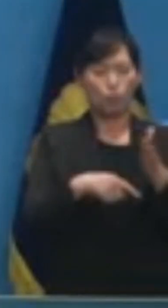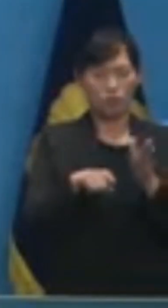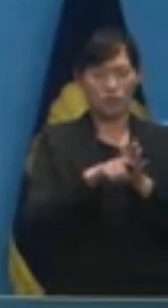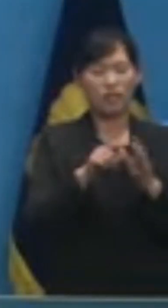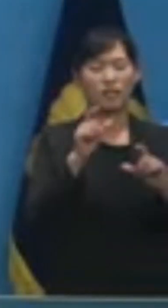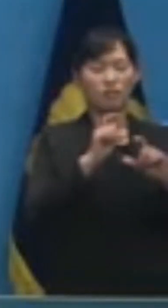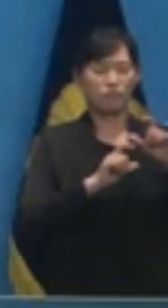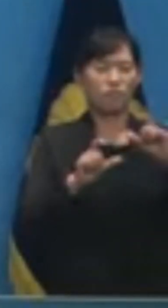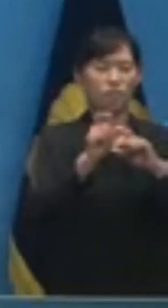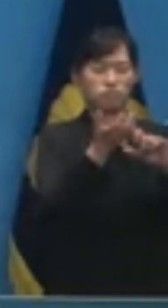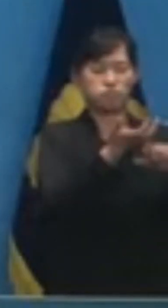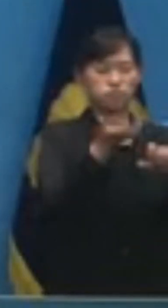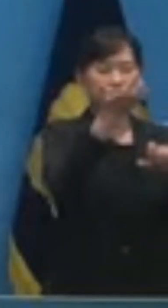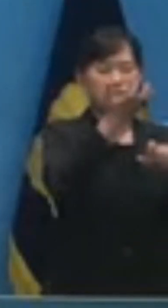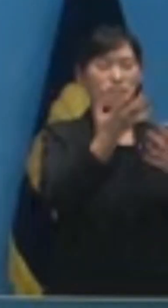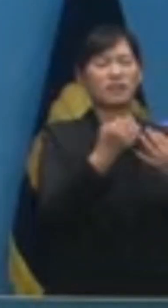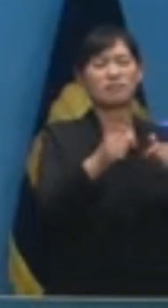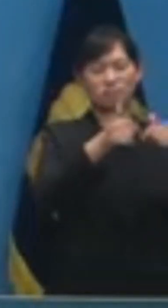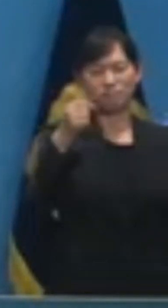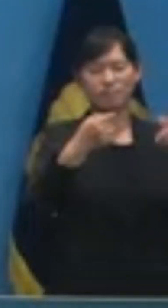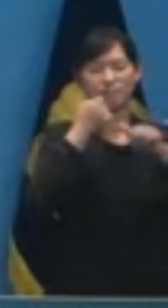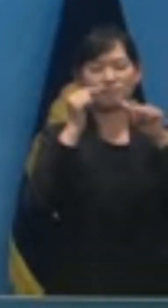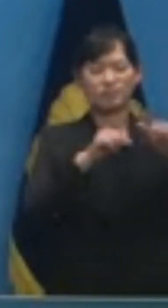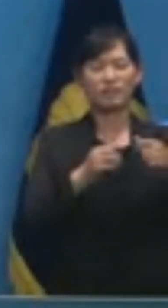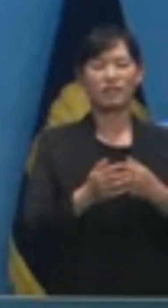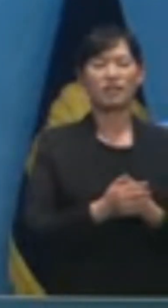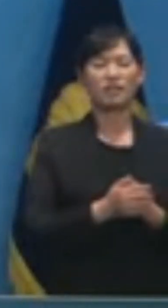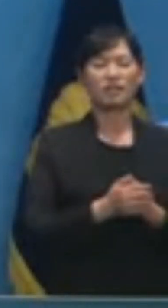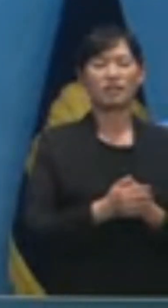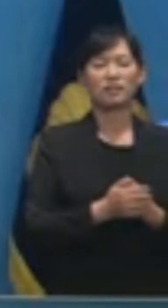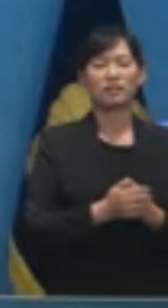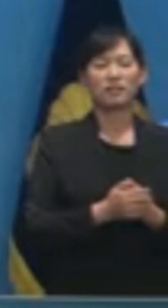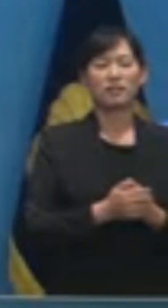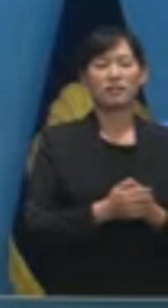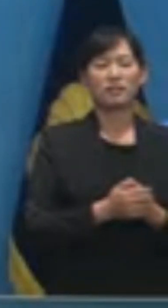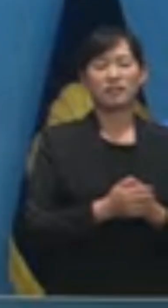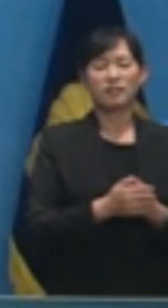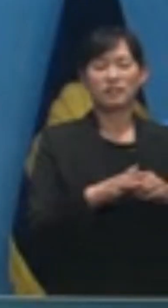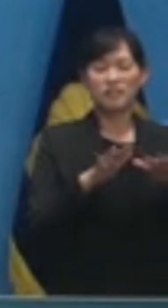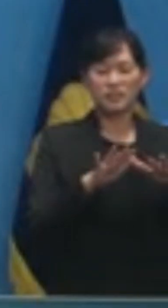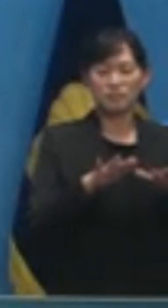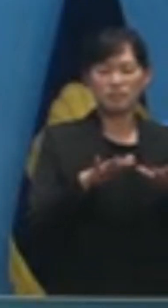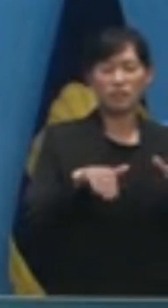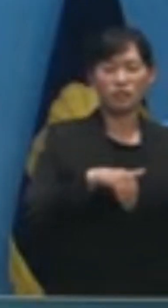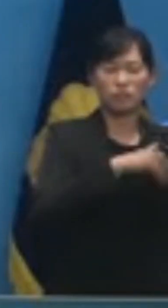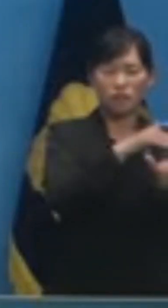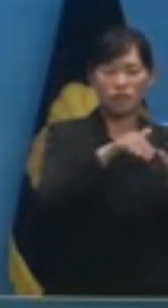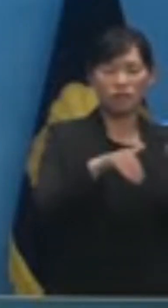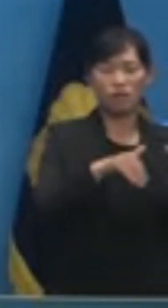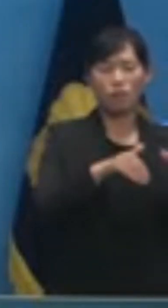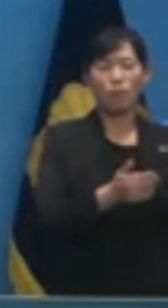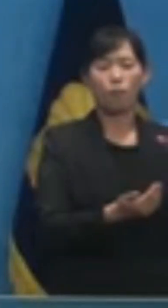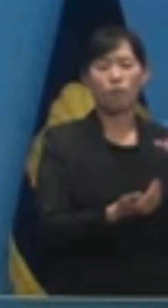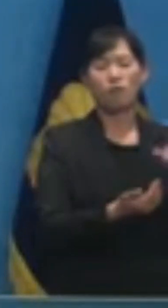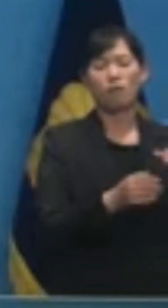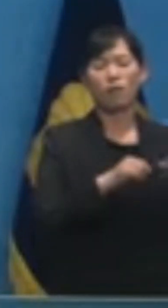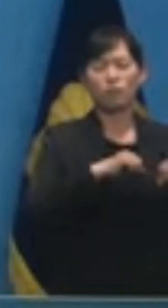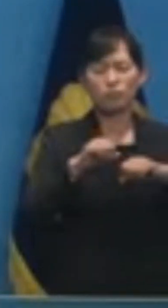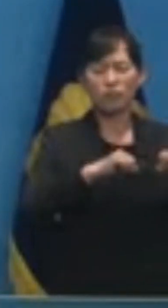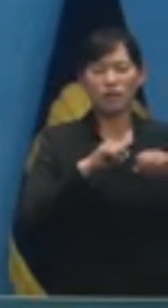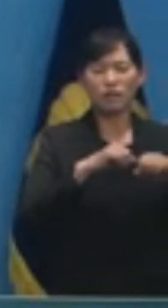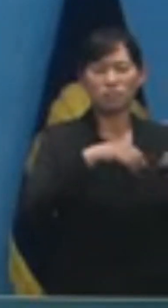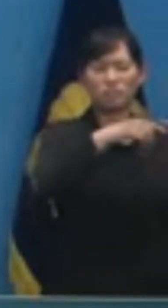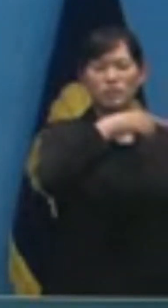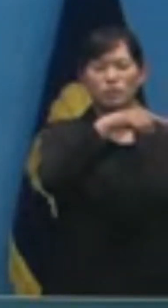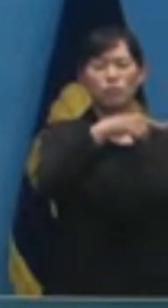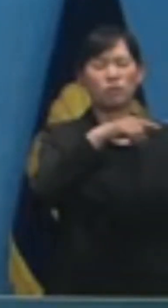비율을 개정하라. 하나, 승진 적체가 극심하여 현장 활동에 우수한 현장 지휘관이 현장